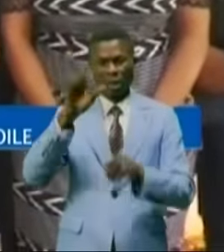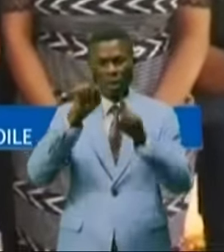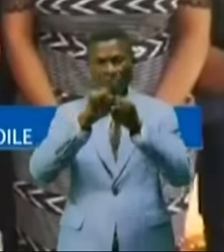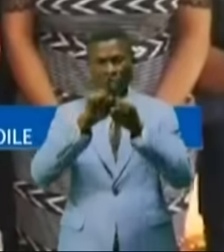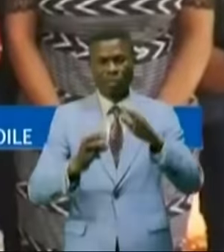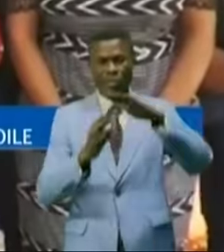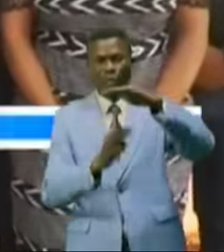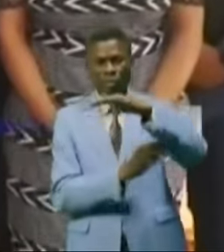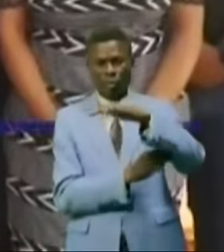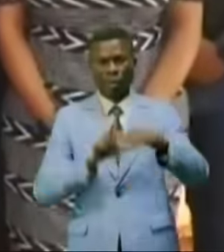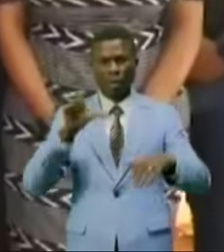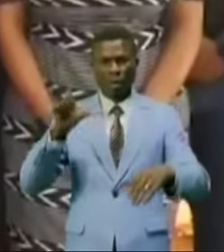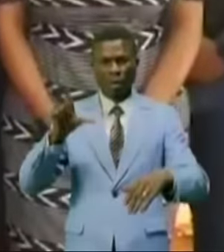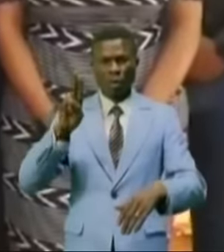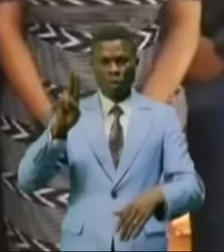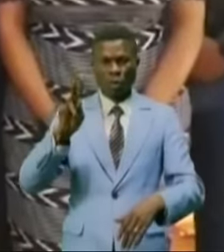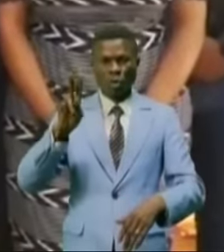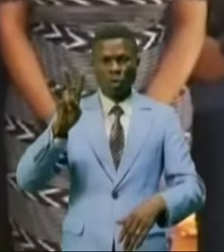pont Louvois.